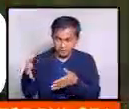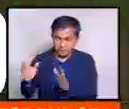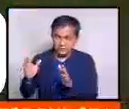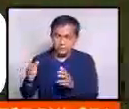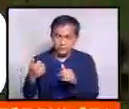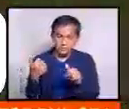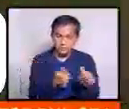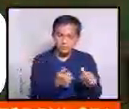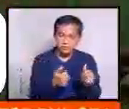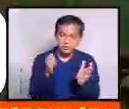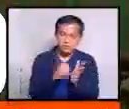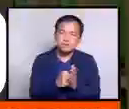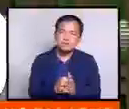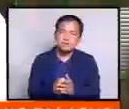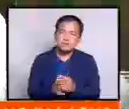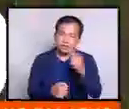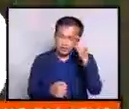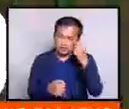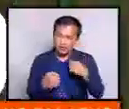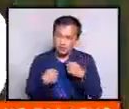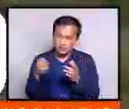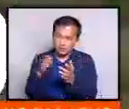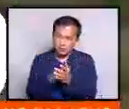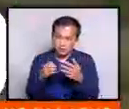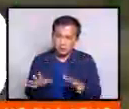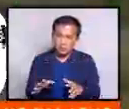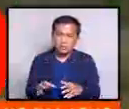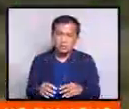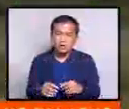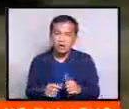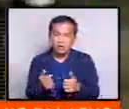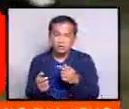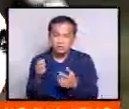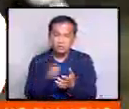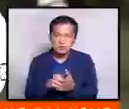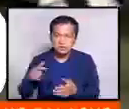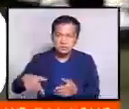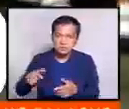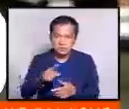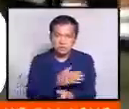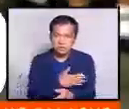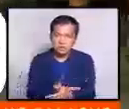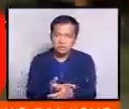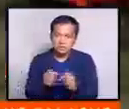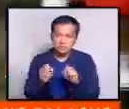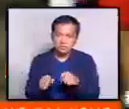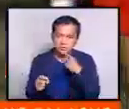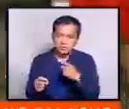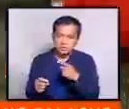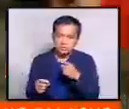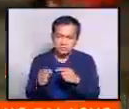humabol sa enrollment. Nagkala ko naman mapa-enroll na po nila. Eh paano po yan? Mahuhuli yung anak ninyo. Hindi, pwede naman po ata